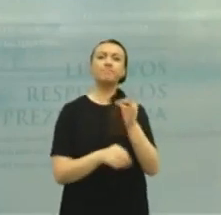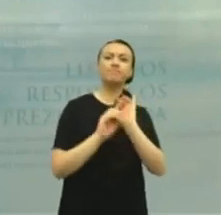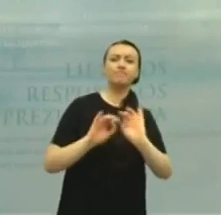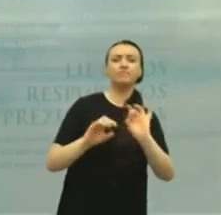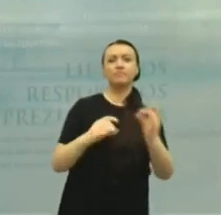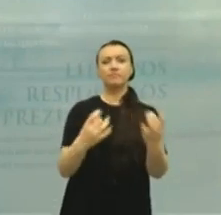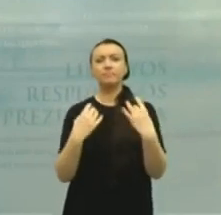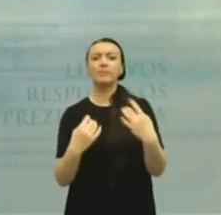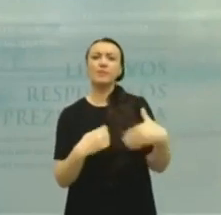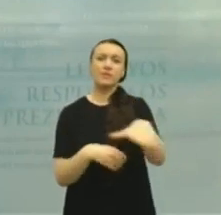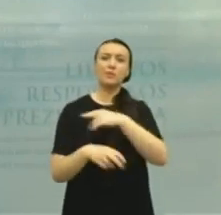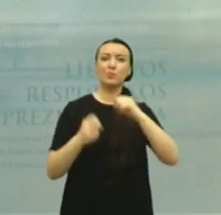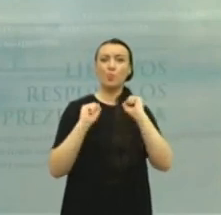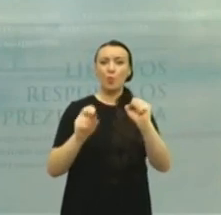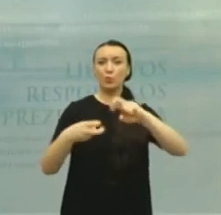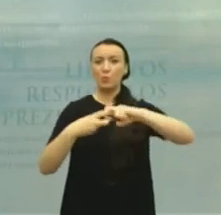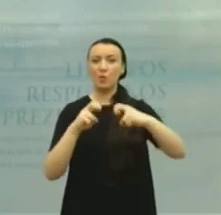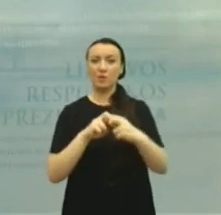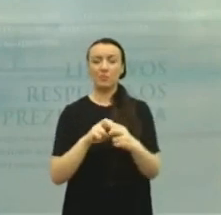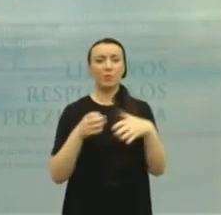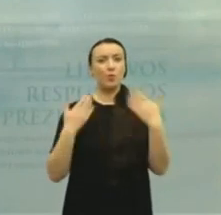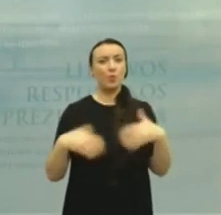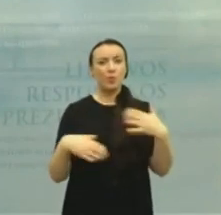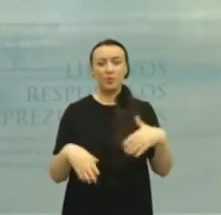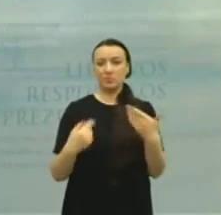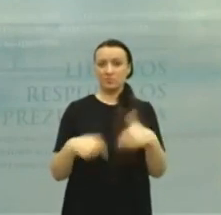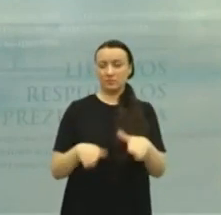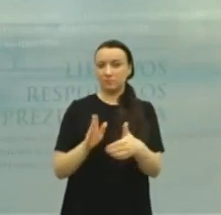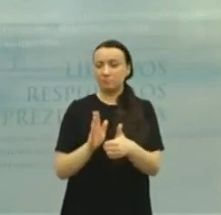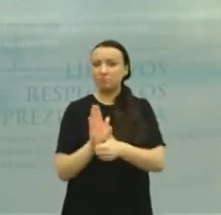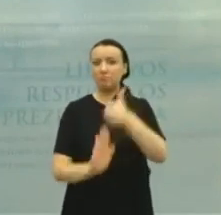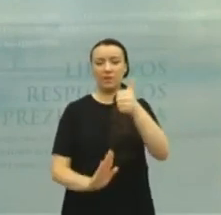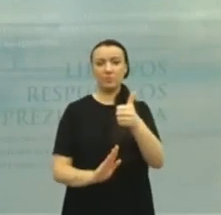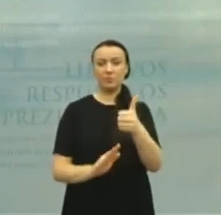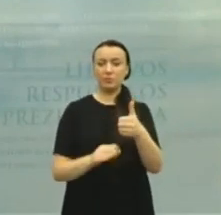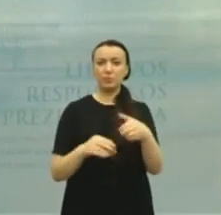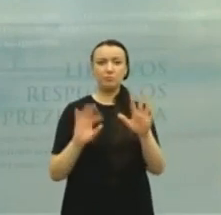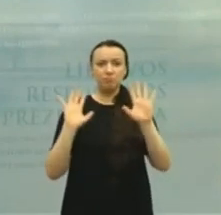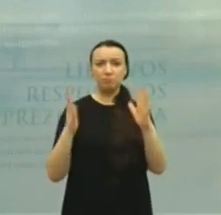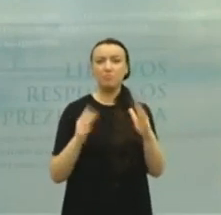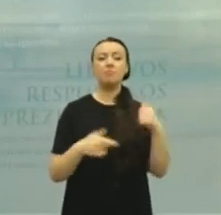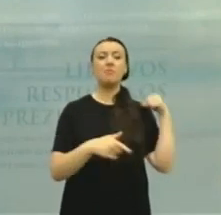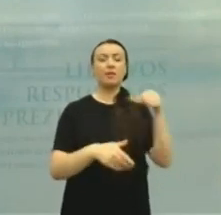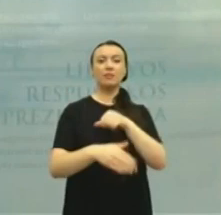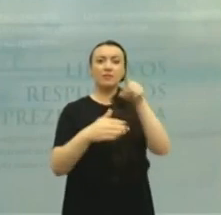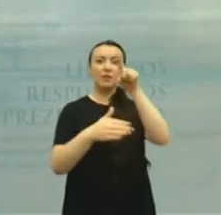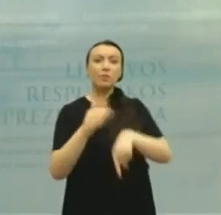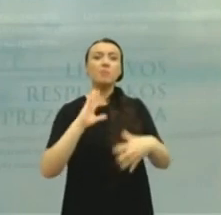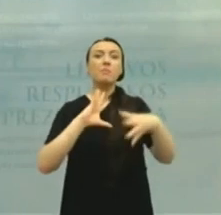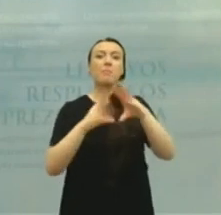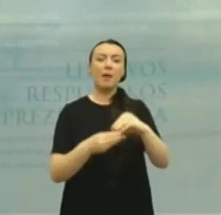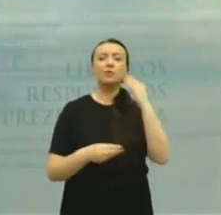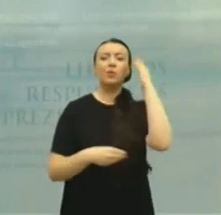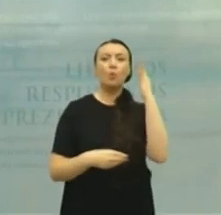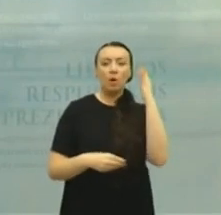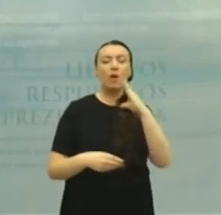sporto problemas. Todėl tai yra na, didžiulė pergalė ir sveikintinas dalykas ir aš labai tikiuosi, kad tą bendrą kalbą